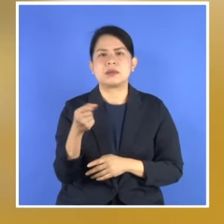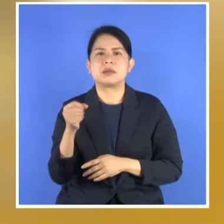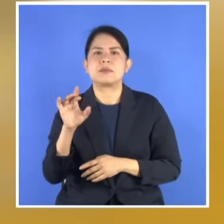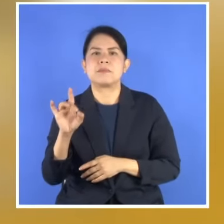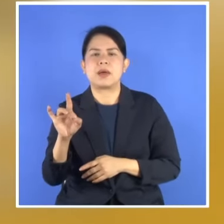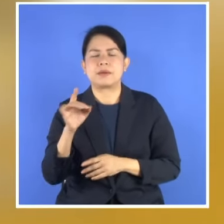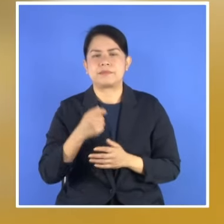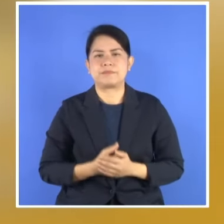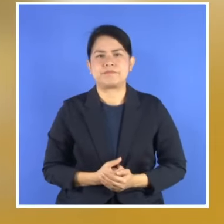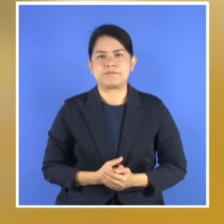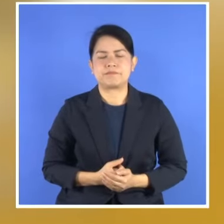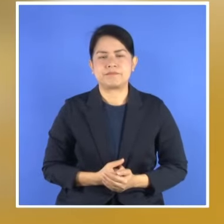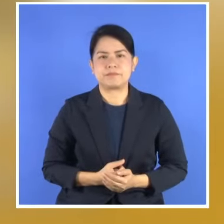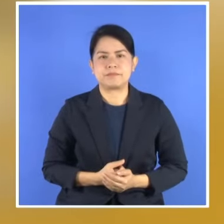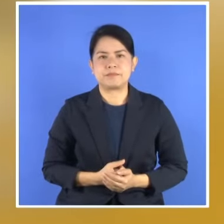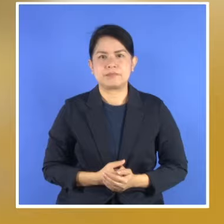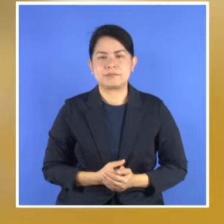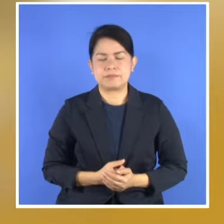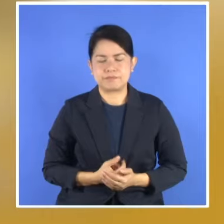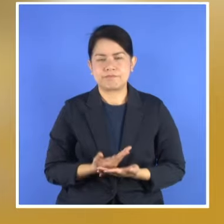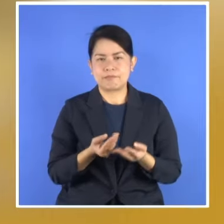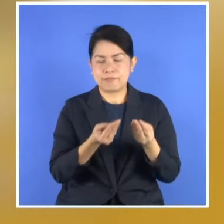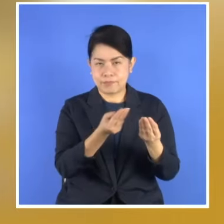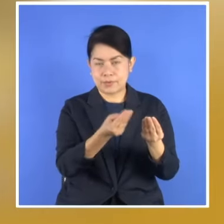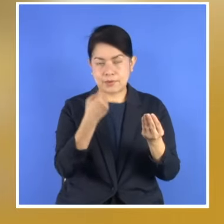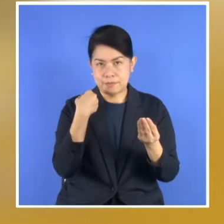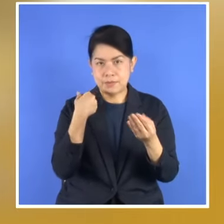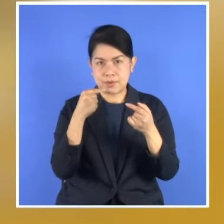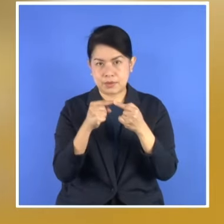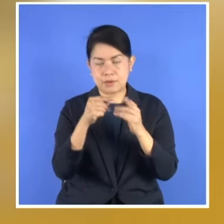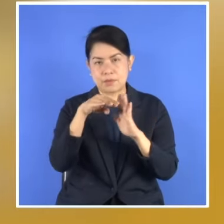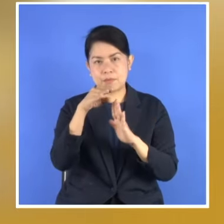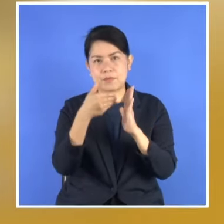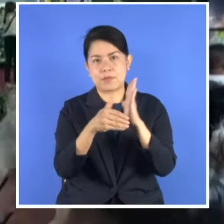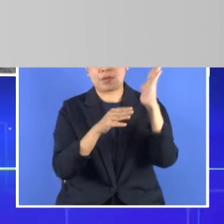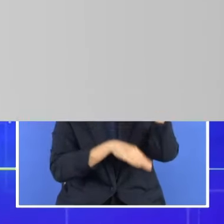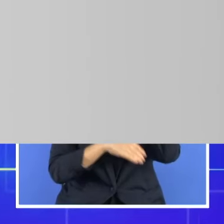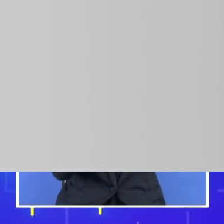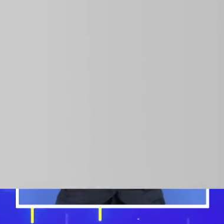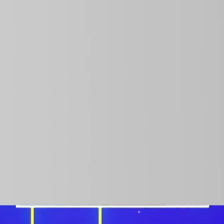ครับค่ะอนุโมทนาสาธุทุกภาคท่านใช่ค่ะ